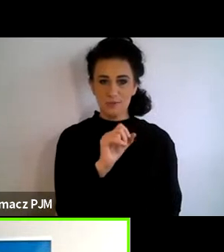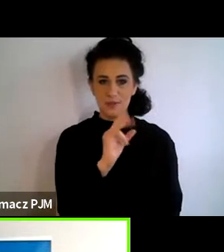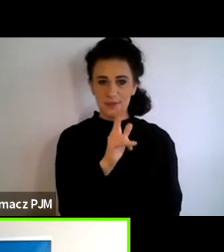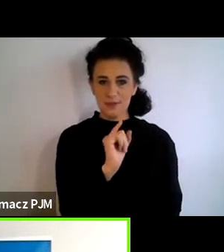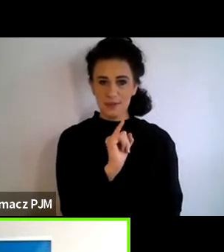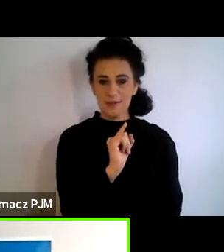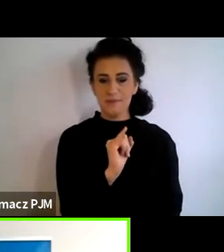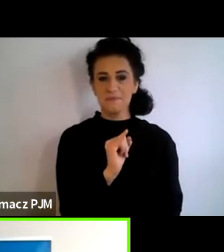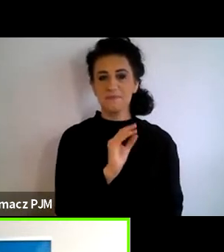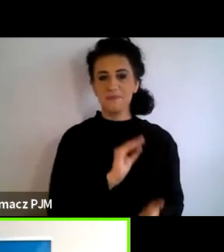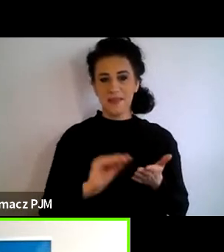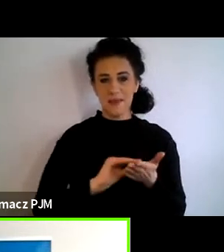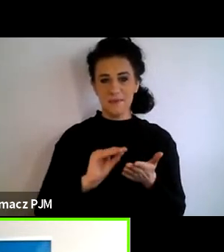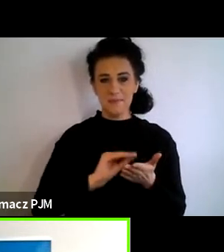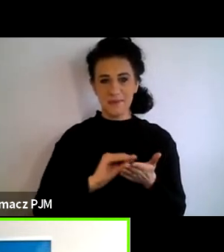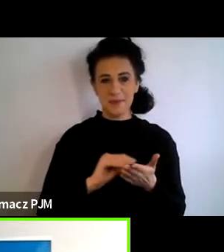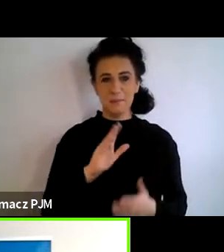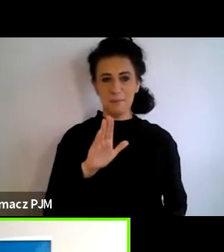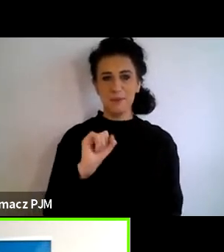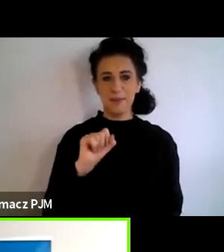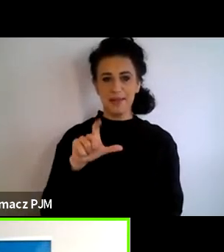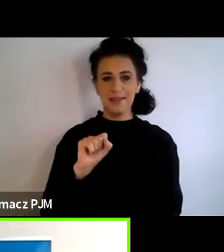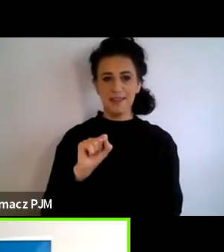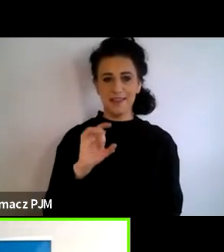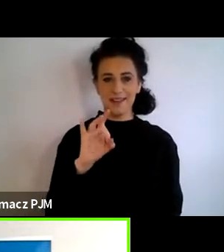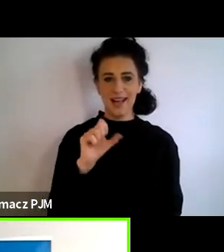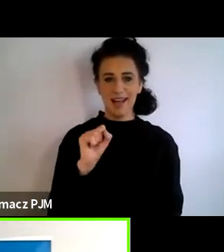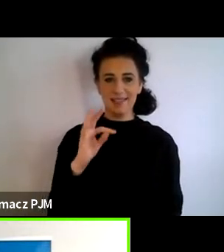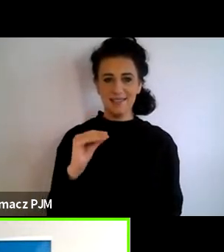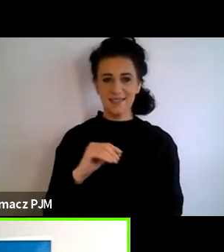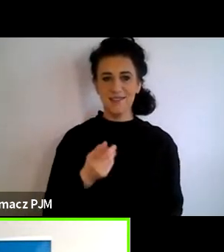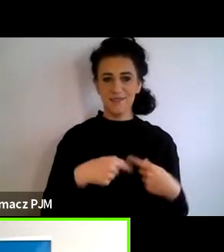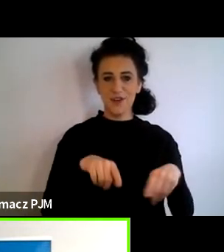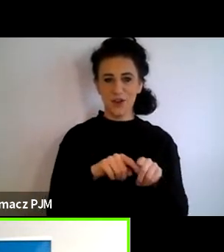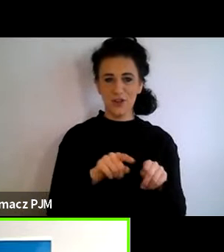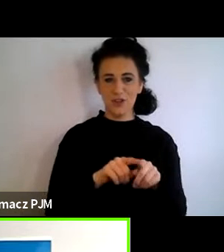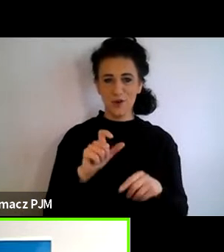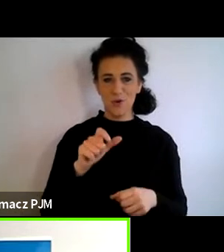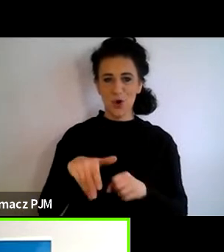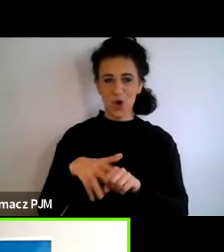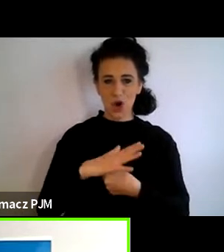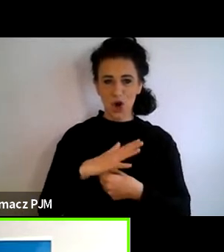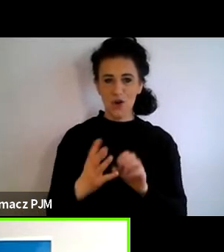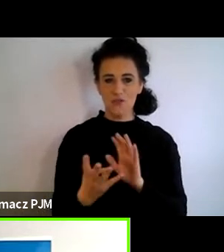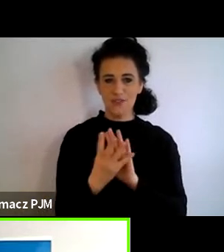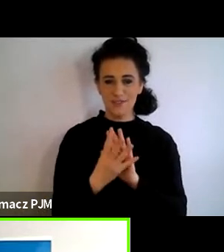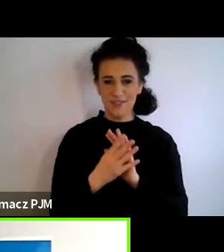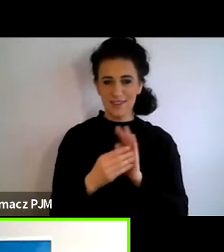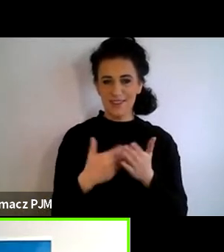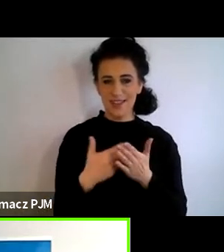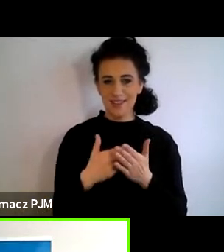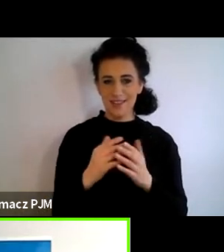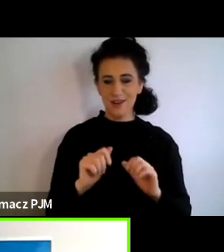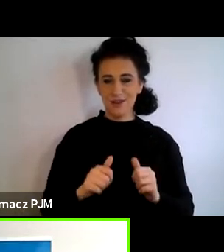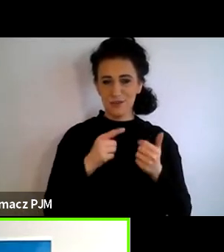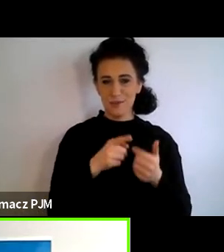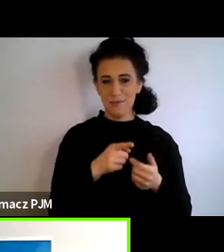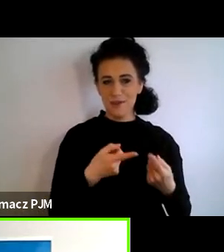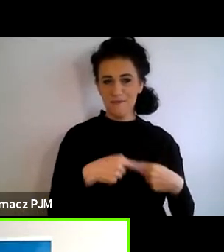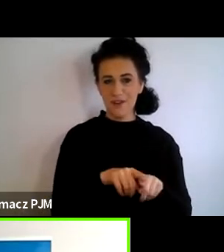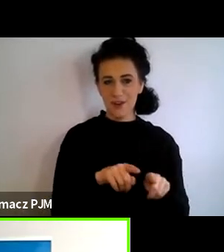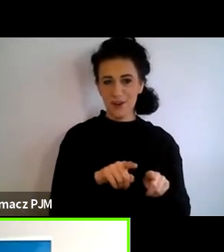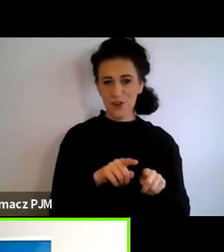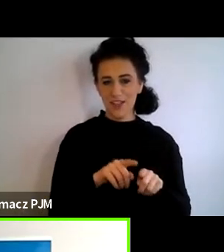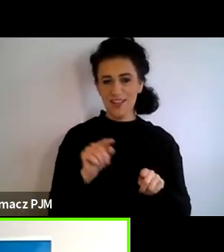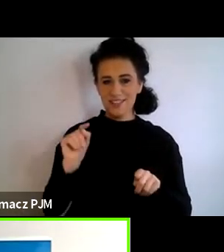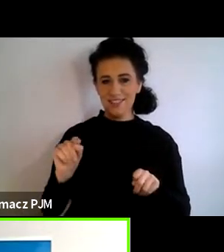z teorii spiskowych Bill Gates wymyślił COVID, żeby popularyzować MS Teams. Śmiem twierdzić, że to jednak twórcy Zooma lepiej na